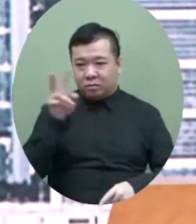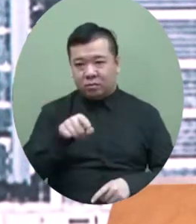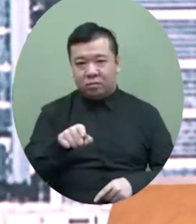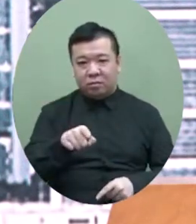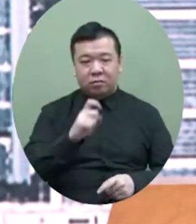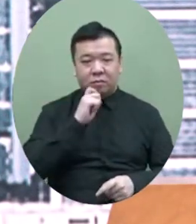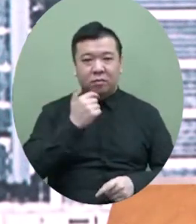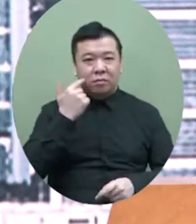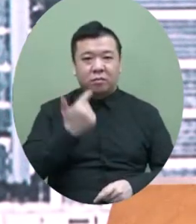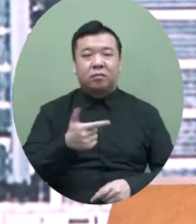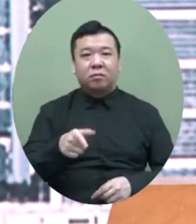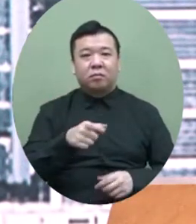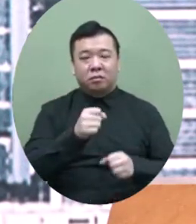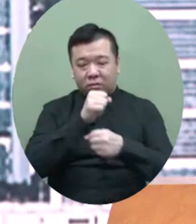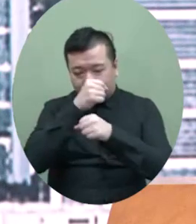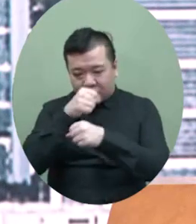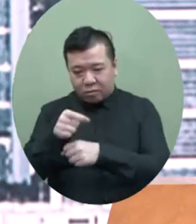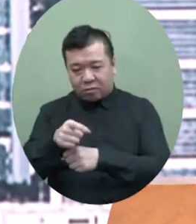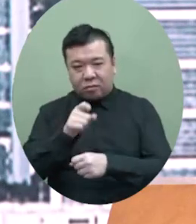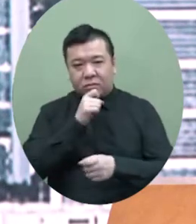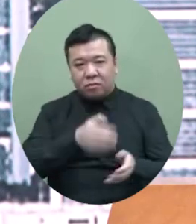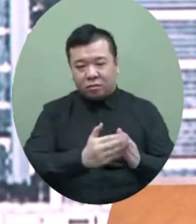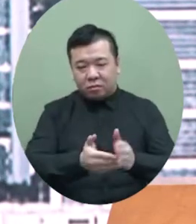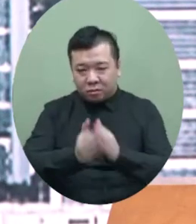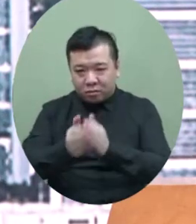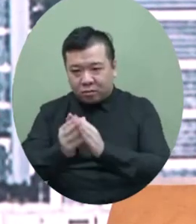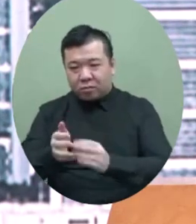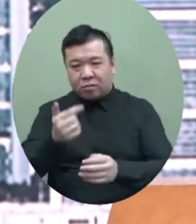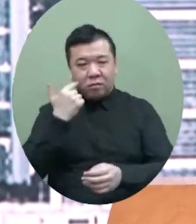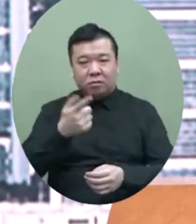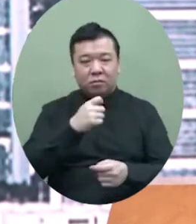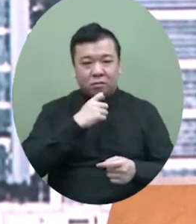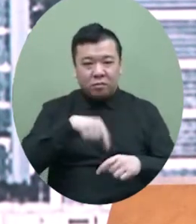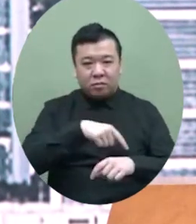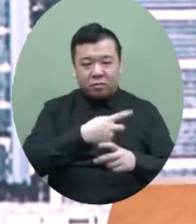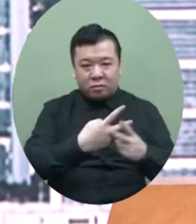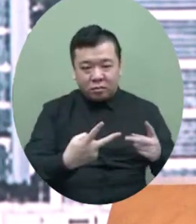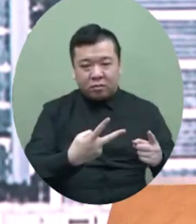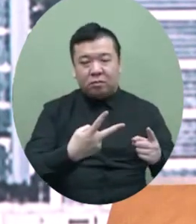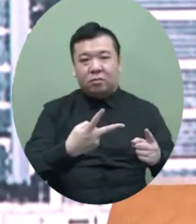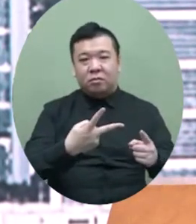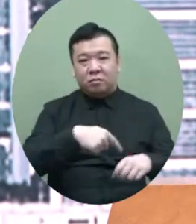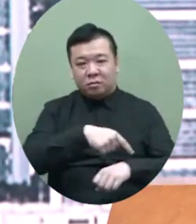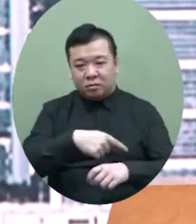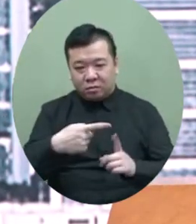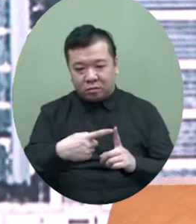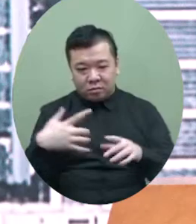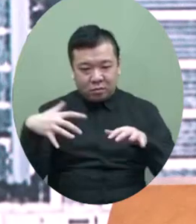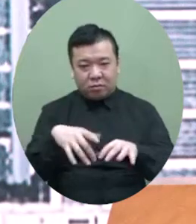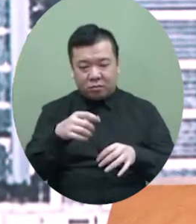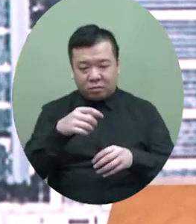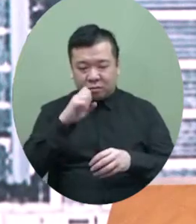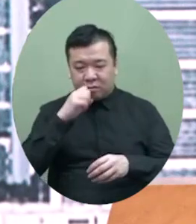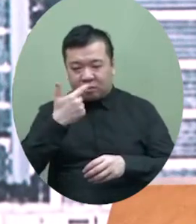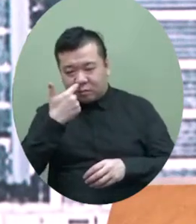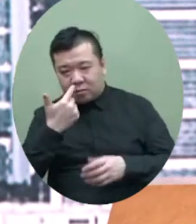哋開咗咁多嘅即係流動檢測站，12小時以上，咁多人喺度採